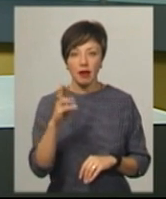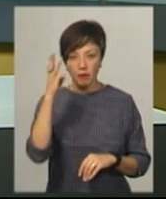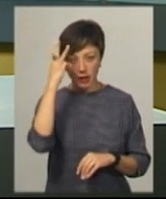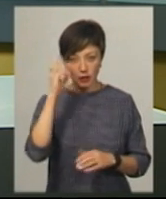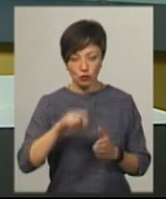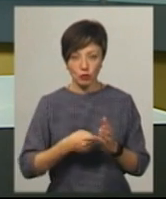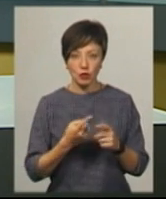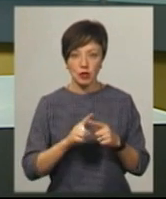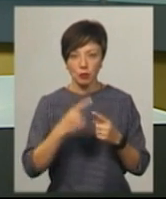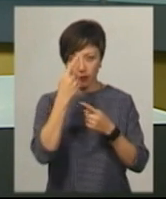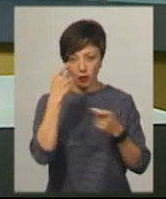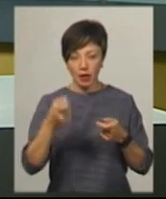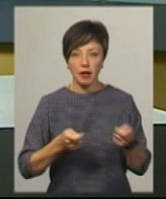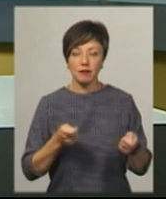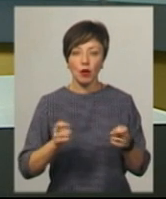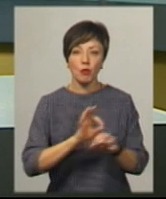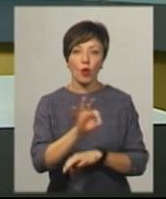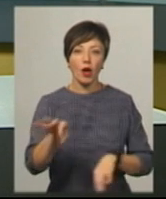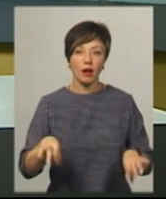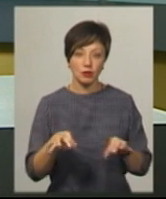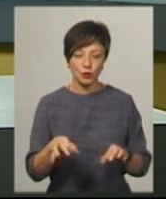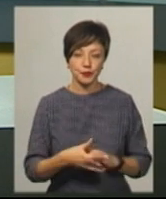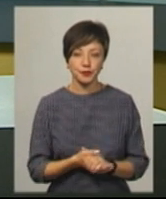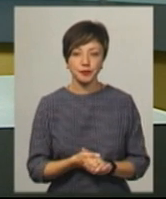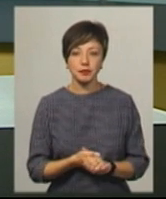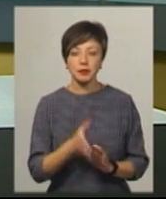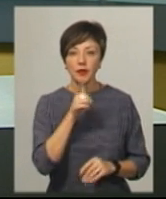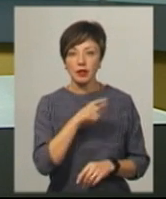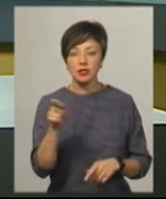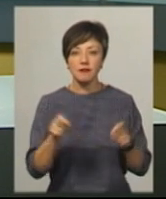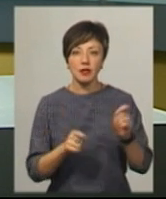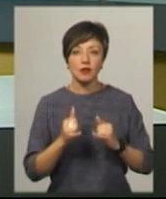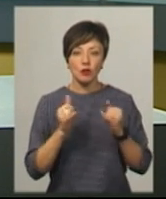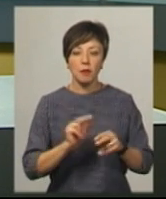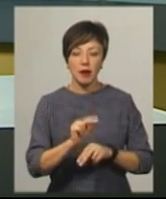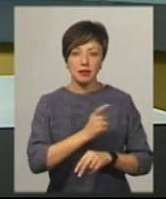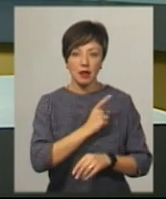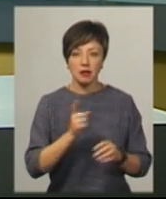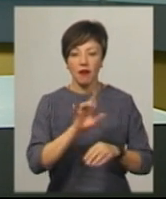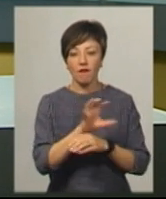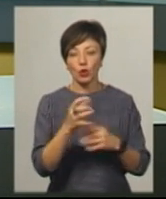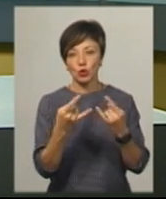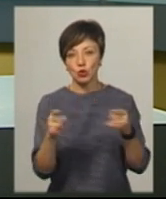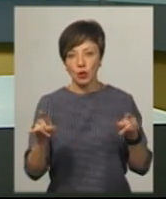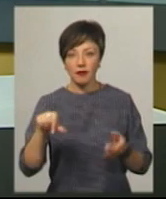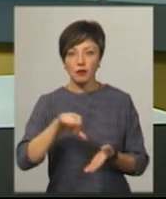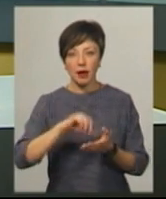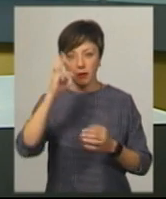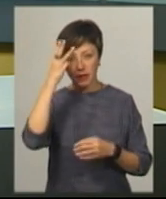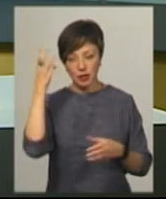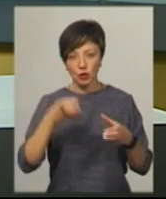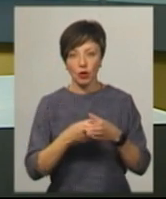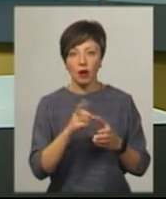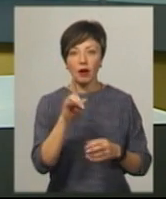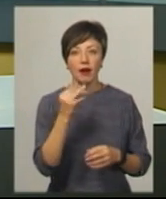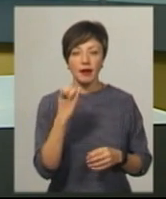Хмельницькому. Про це повідомив керівник проєкту Андрій Щербицький. Під час фесту влаштують майстер-класи, фотозони та виступатиме хмельницький гурт